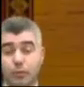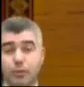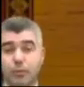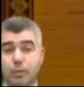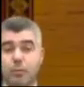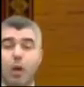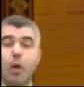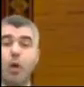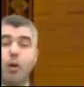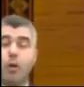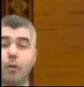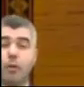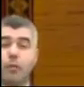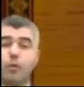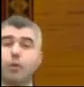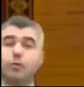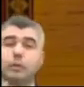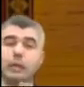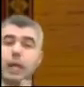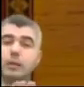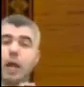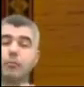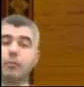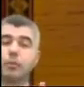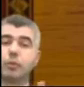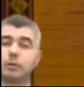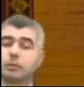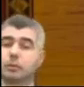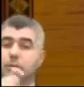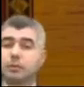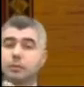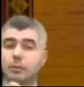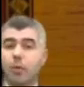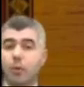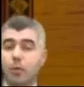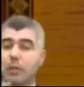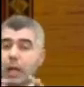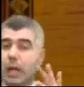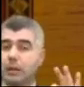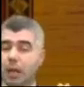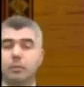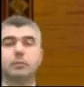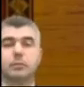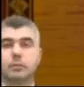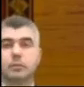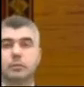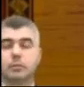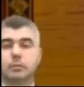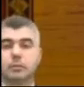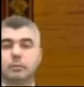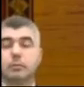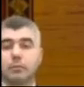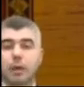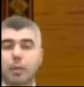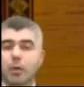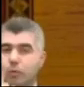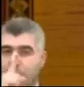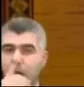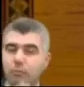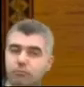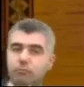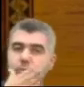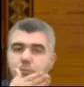نتمنى أن تكون زيارة الدولة هذه أن نعمل من أجل كتابة هذا الكتاب الجديد، وتسمح